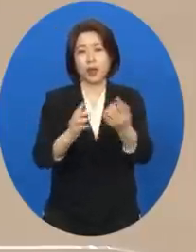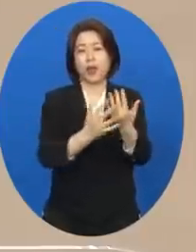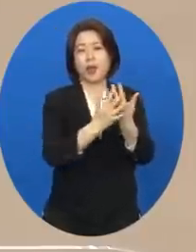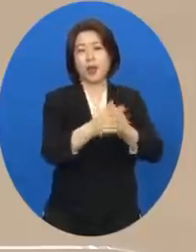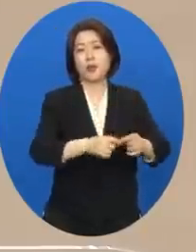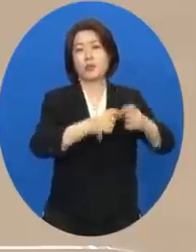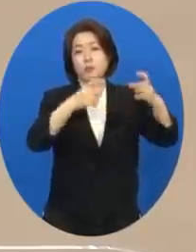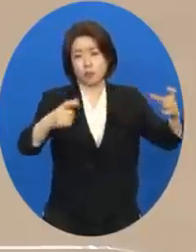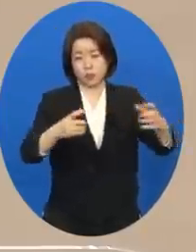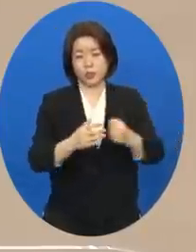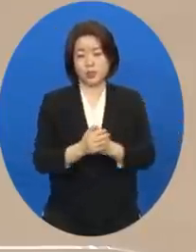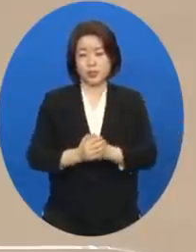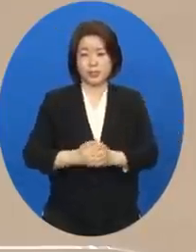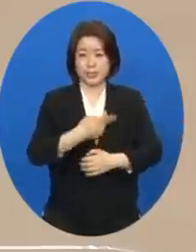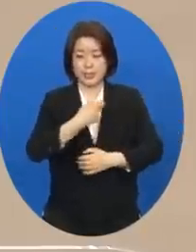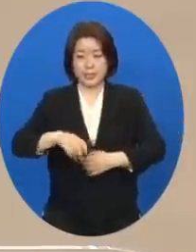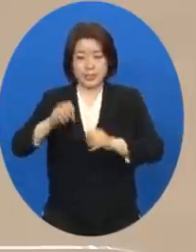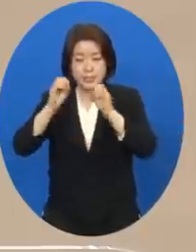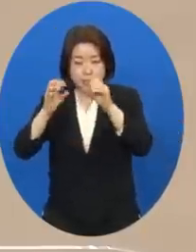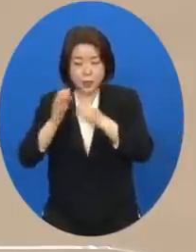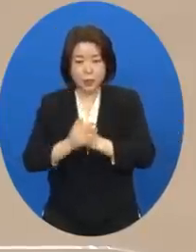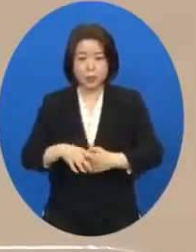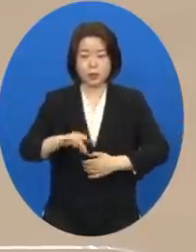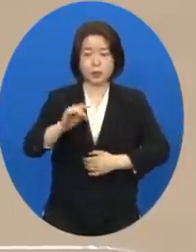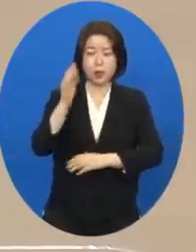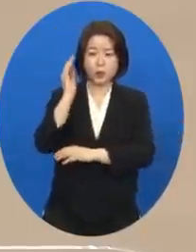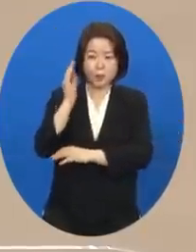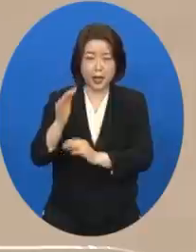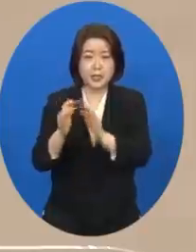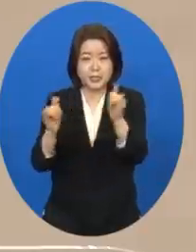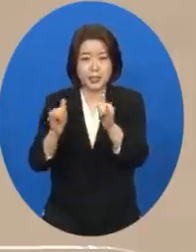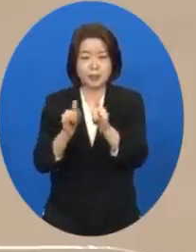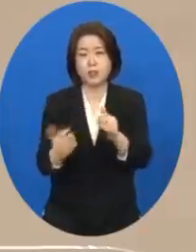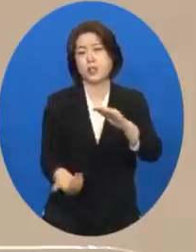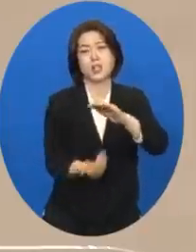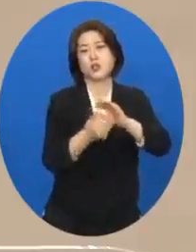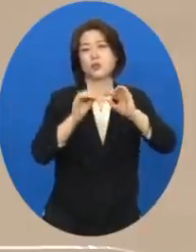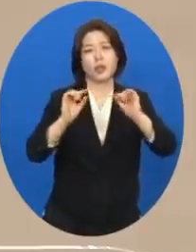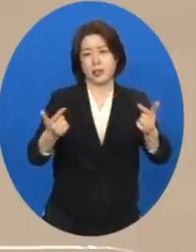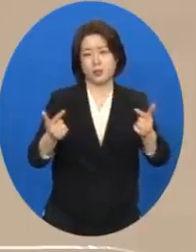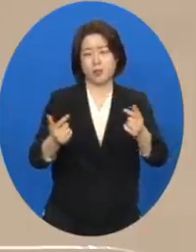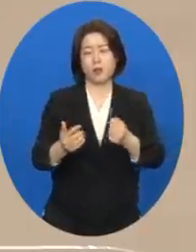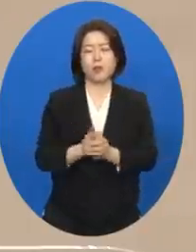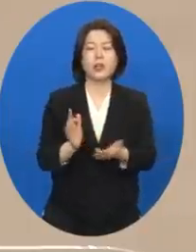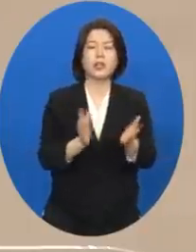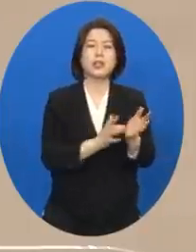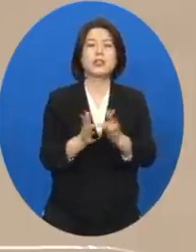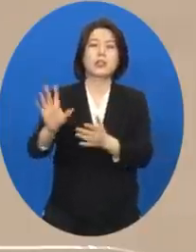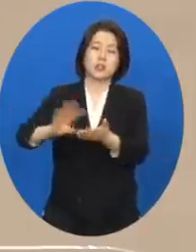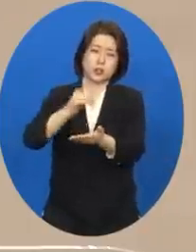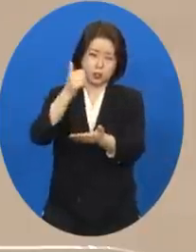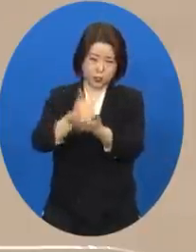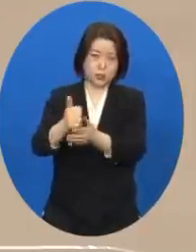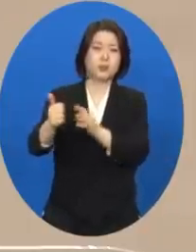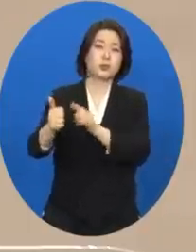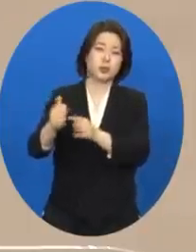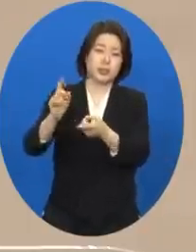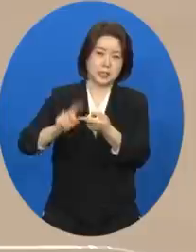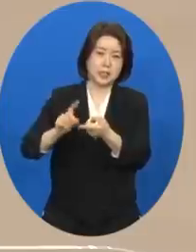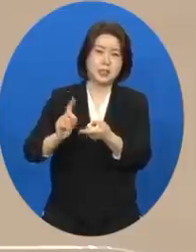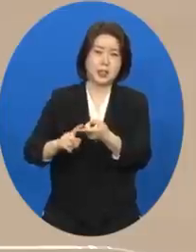자들이 이루어 낸 게 아닙니다 예수 그리스 셨어요 예수 그리스도께서